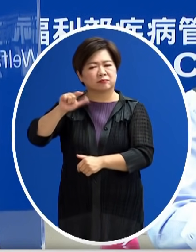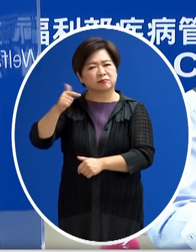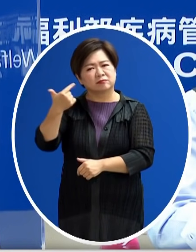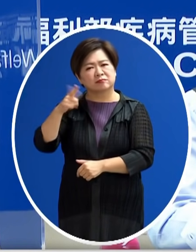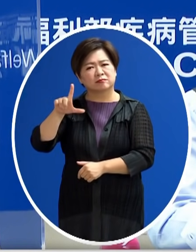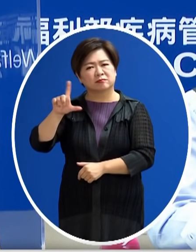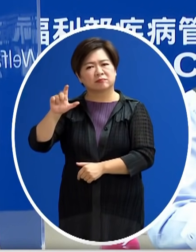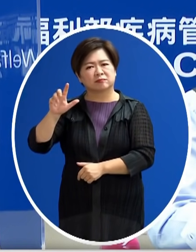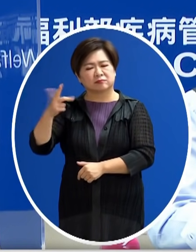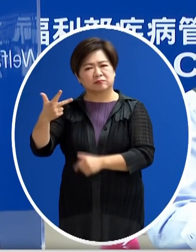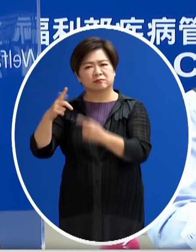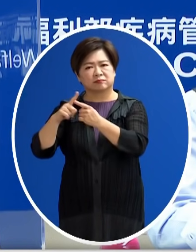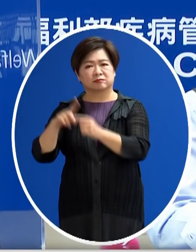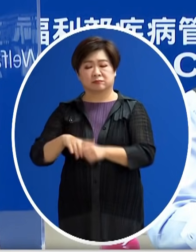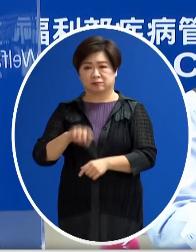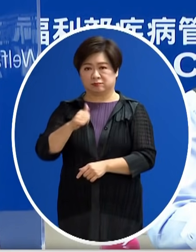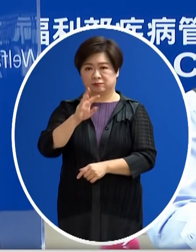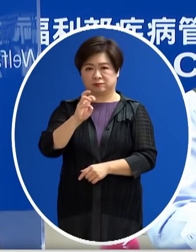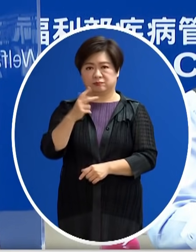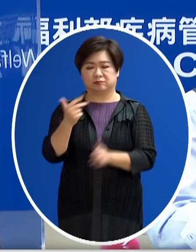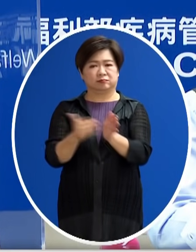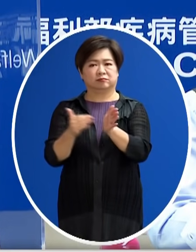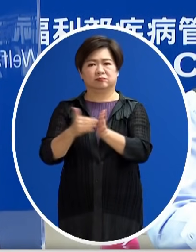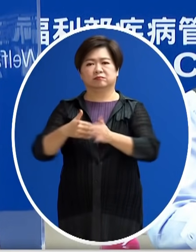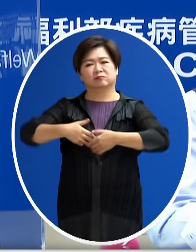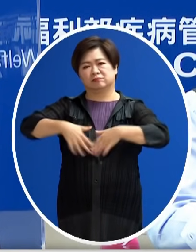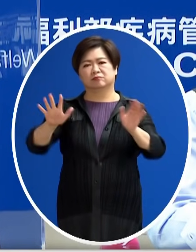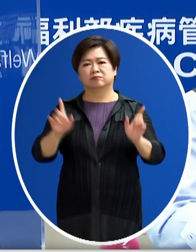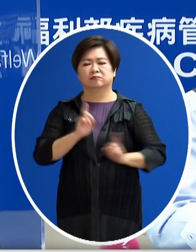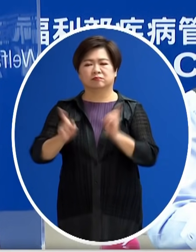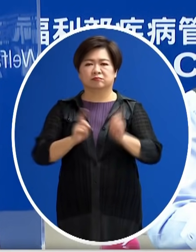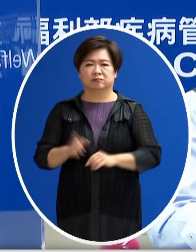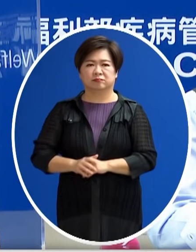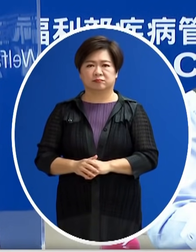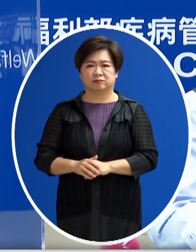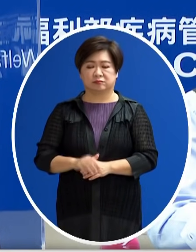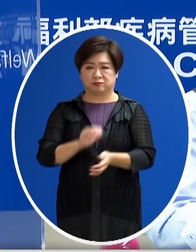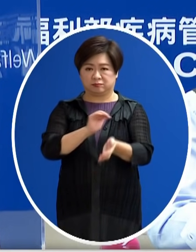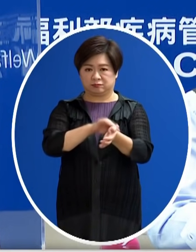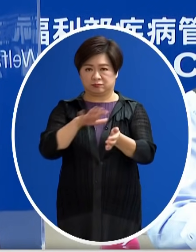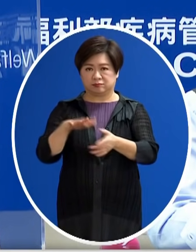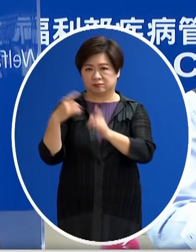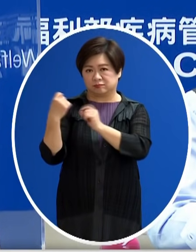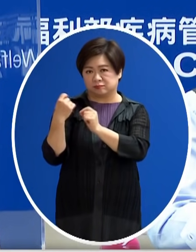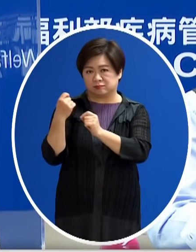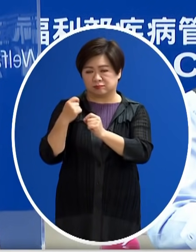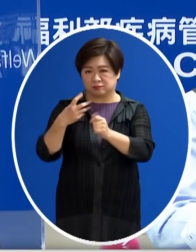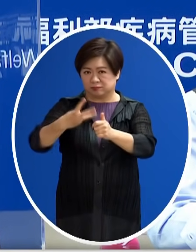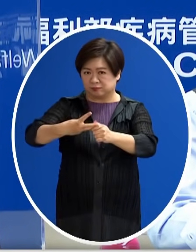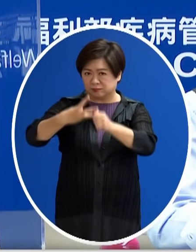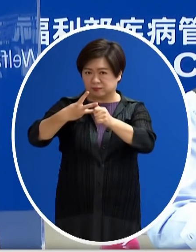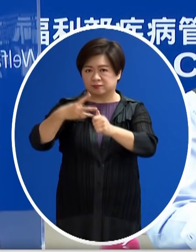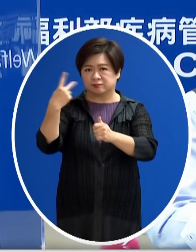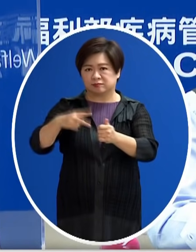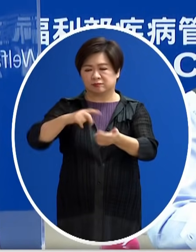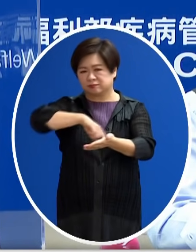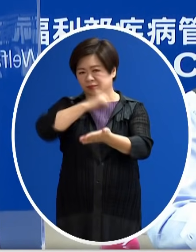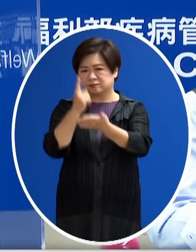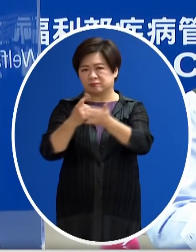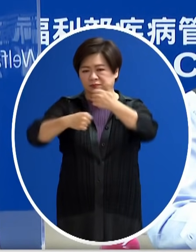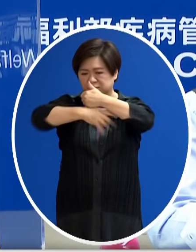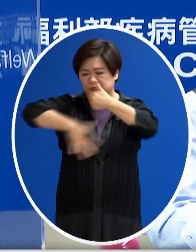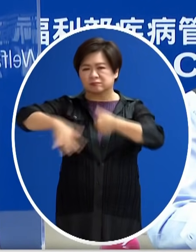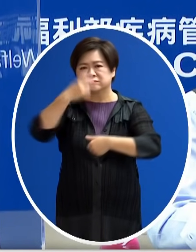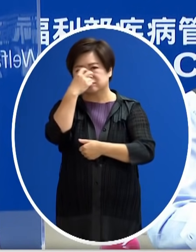人，有537人已经解隔离。那医院大概哈这两天也会要进行第三次的全院的筛